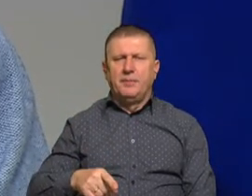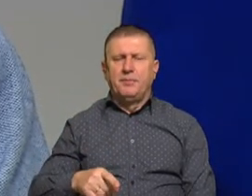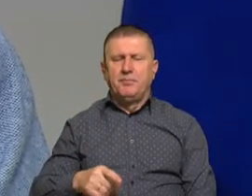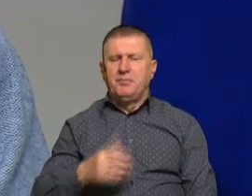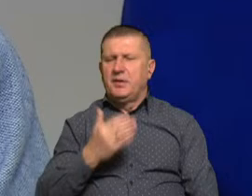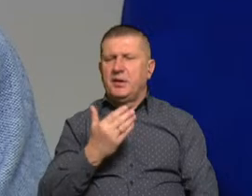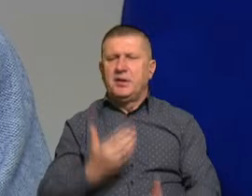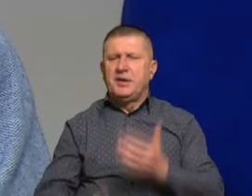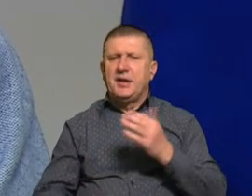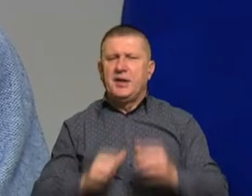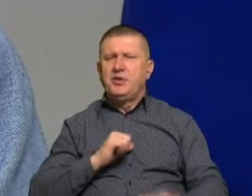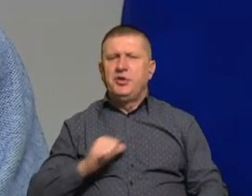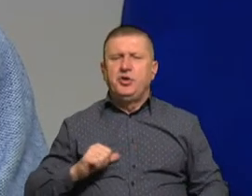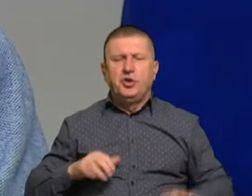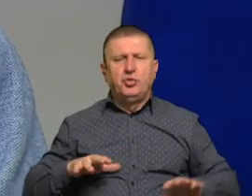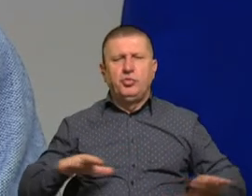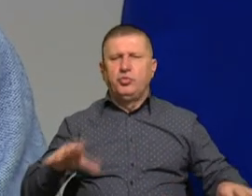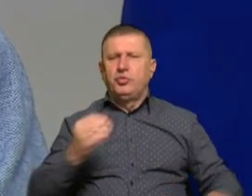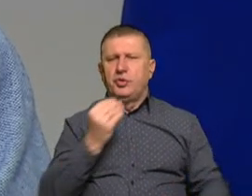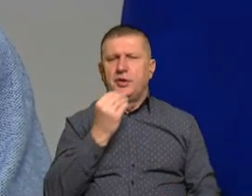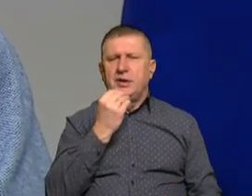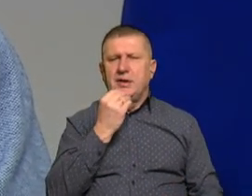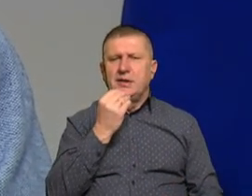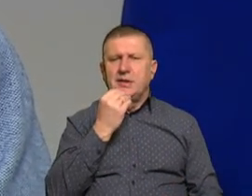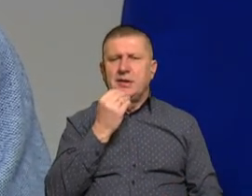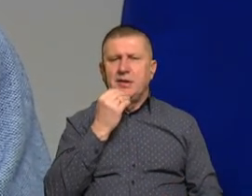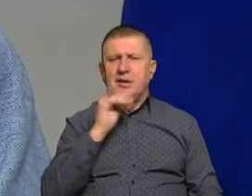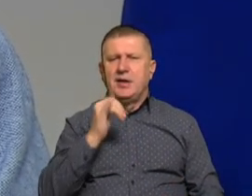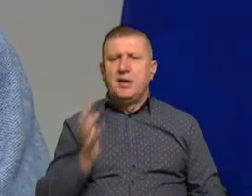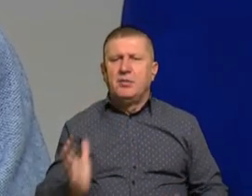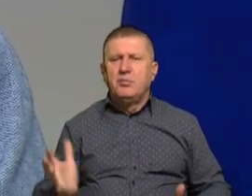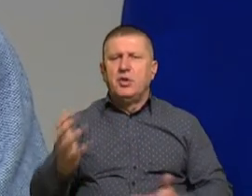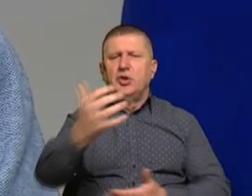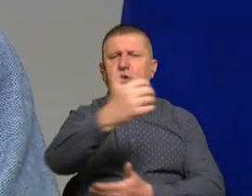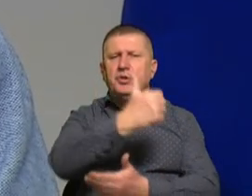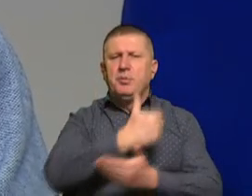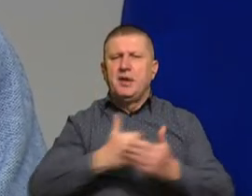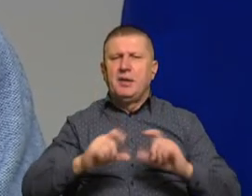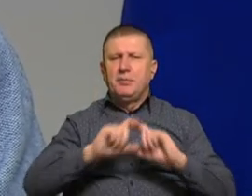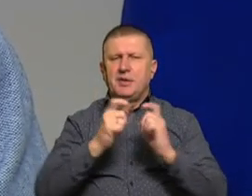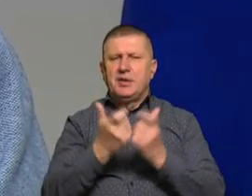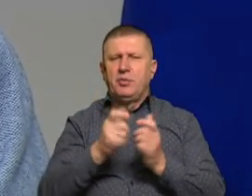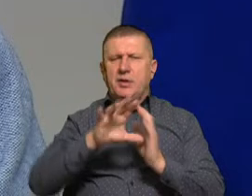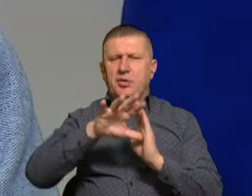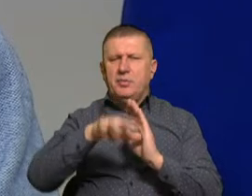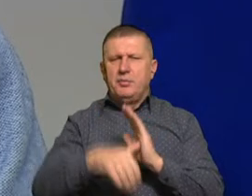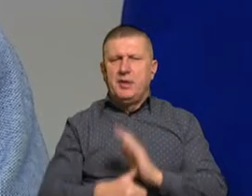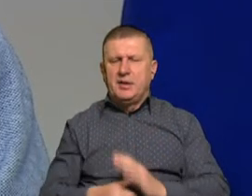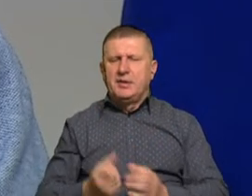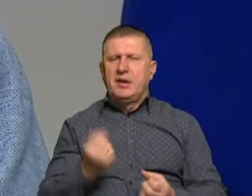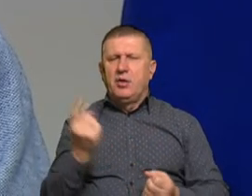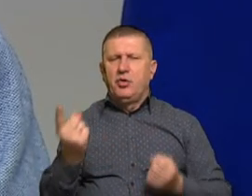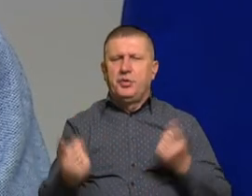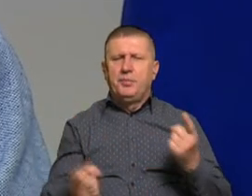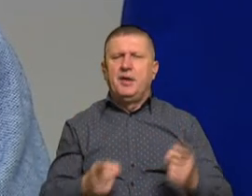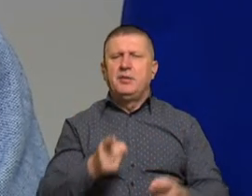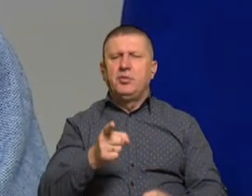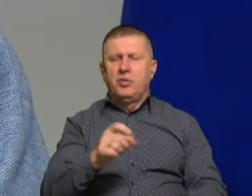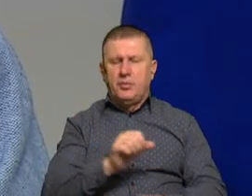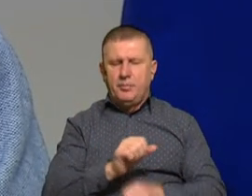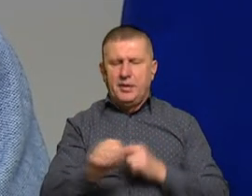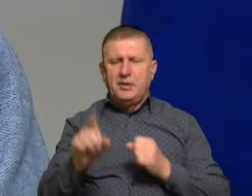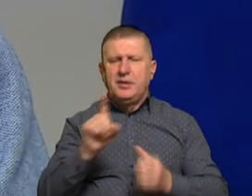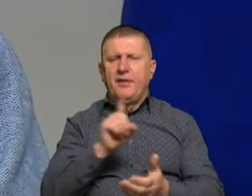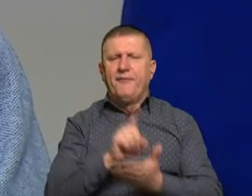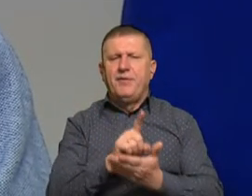marnuje się jedzenia. Jeżeli pozbieramy wszystkie odpady z całego miasta, zrobimy biogazownię, da to efekt,